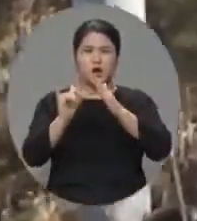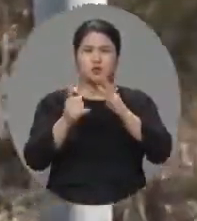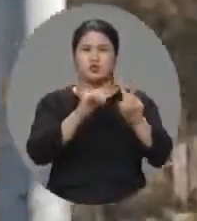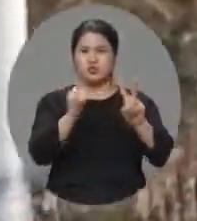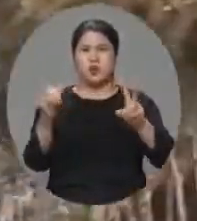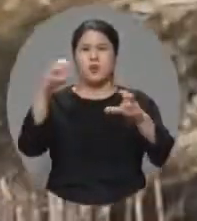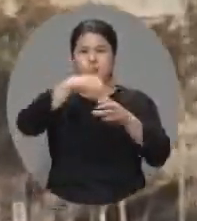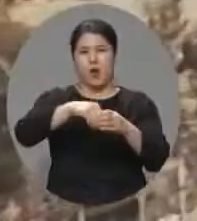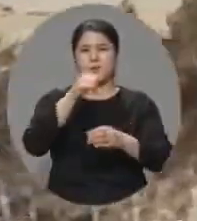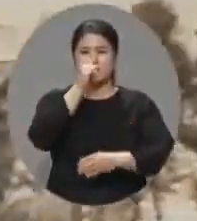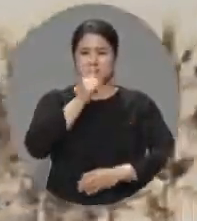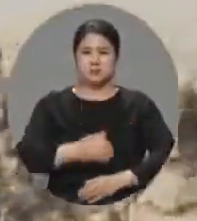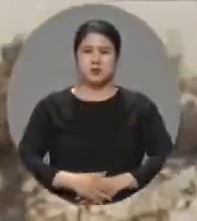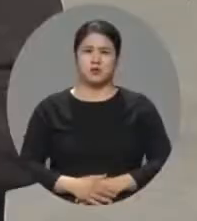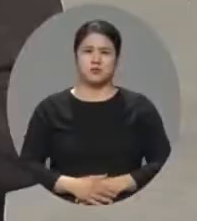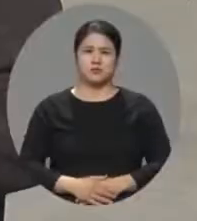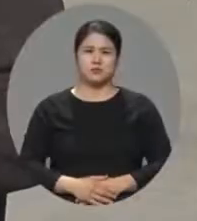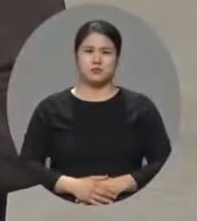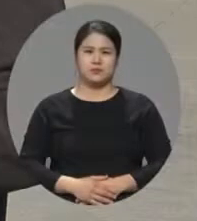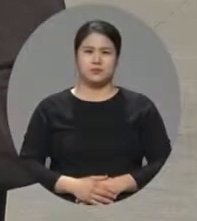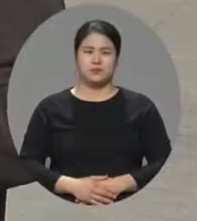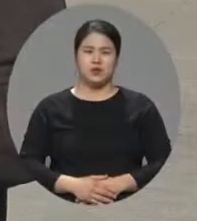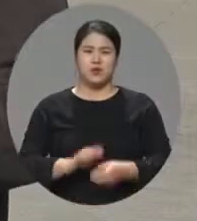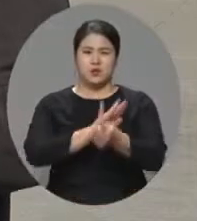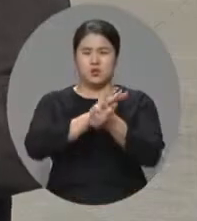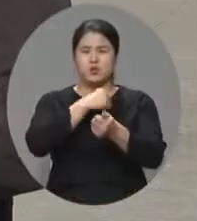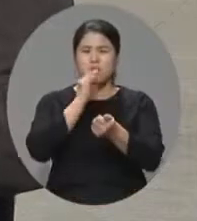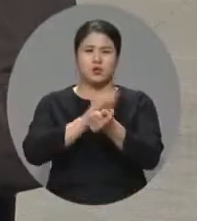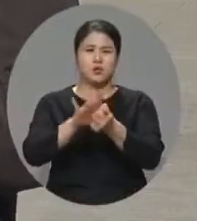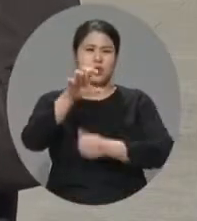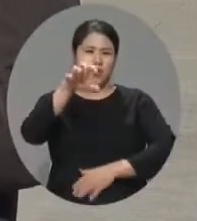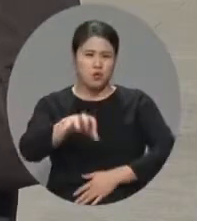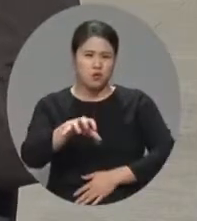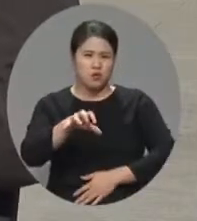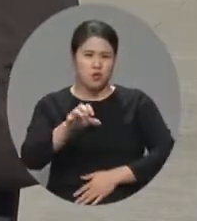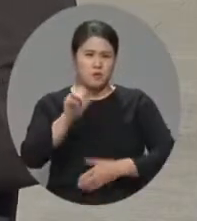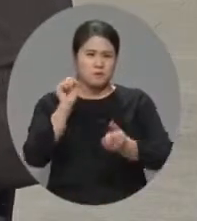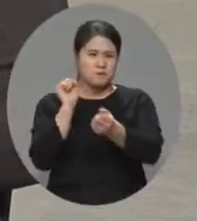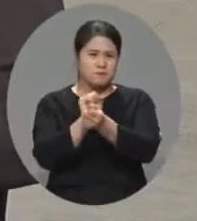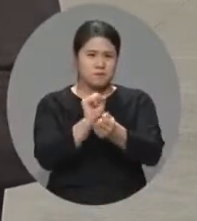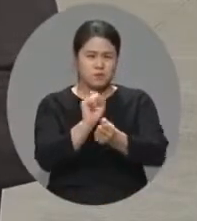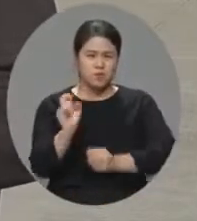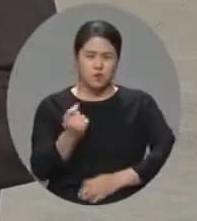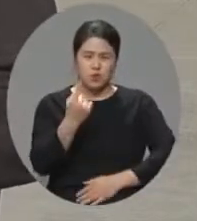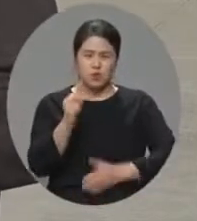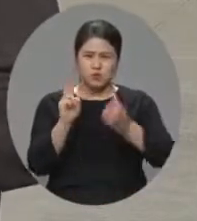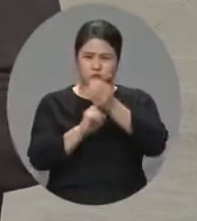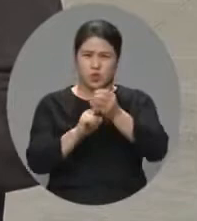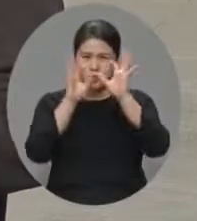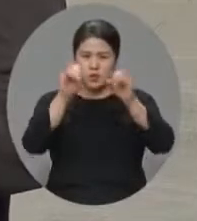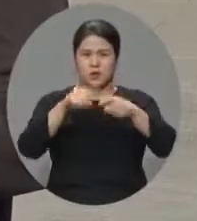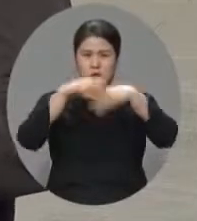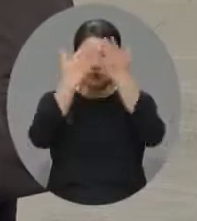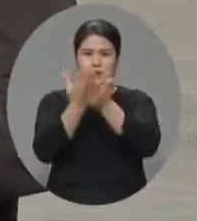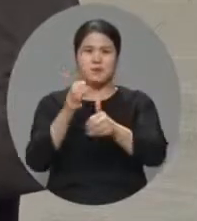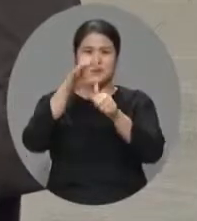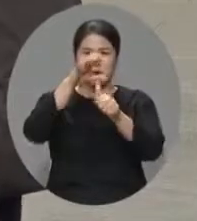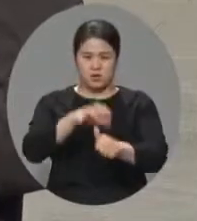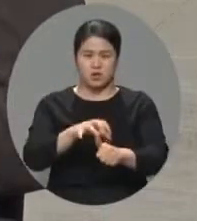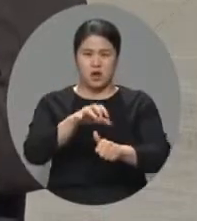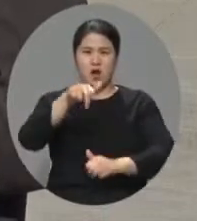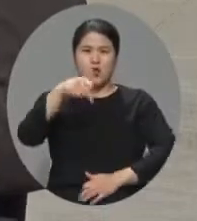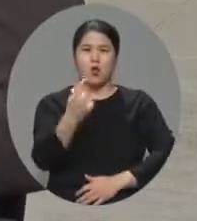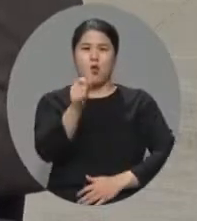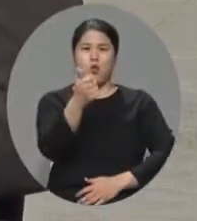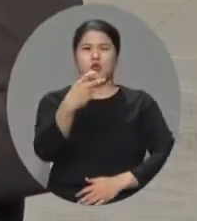2명도 포함됐습니다. 이 요양원은 내부 감염 우려에 대비해 건물 전체를 폐쇄하는 동일 집단 격리,